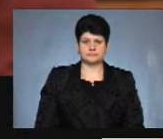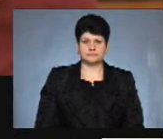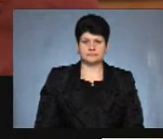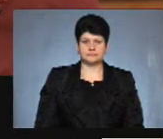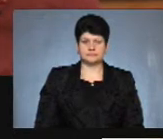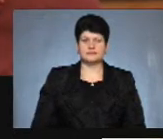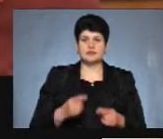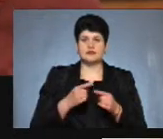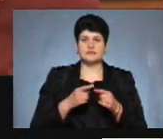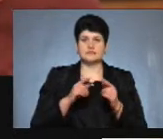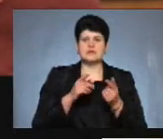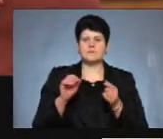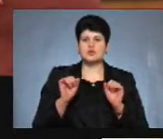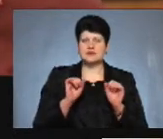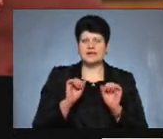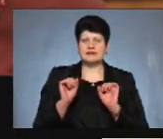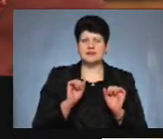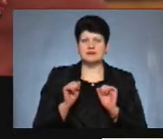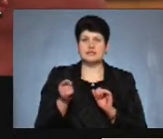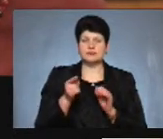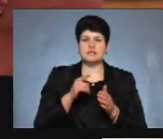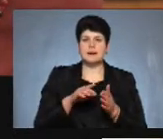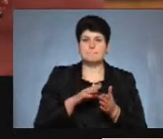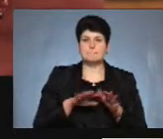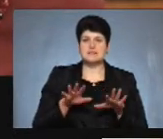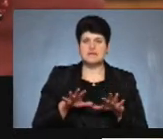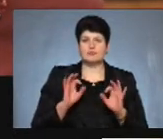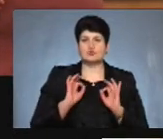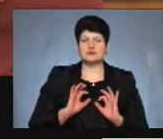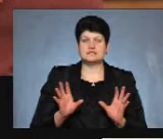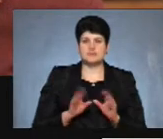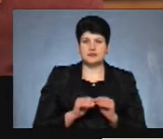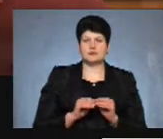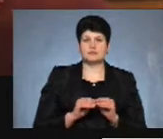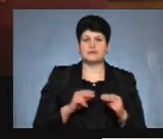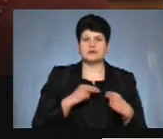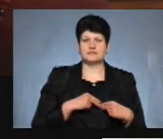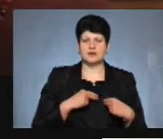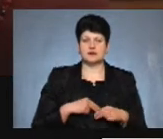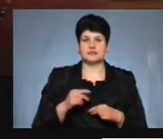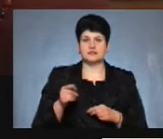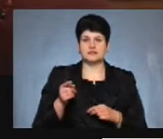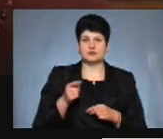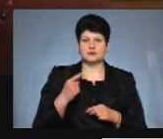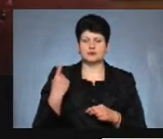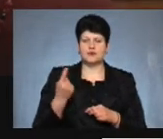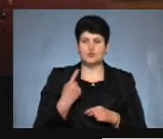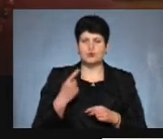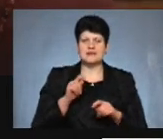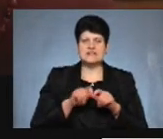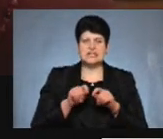За процесуального керівництва Тернопільської місцевої прокуратури спільно з працівниками УЗАД Тернопільської області та